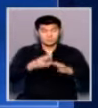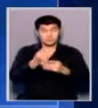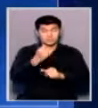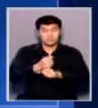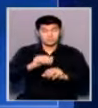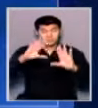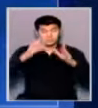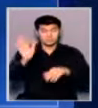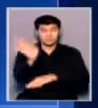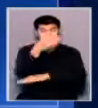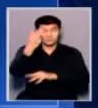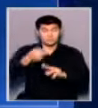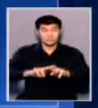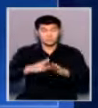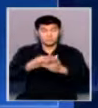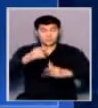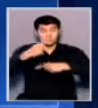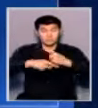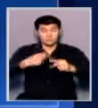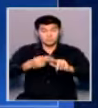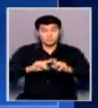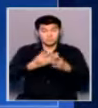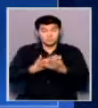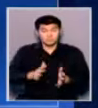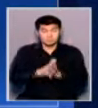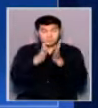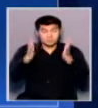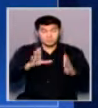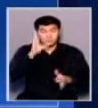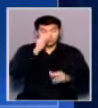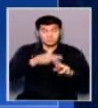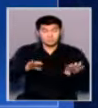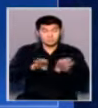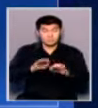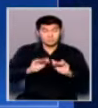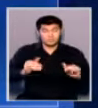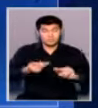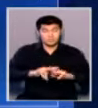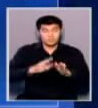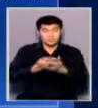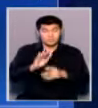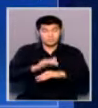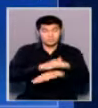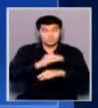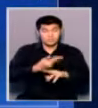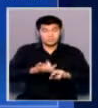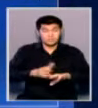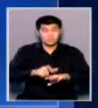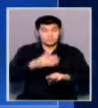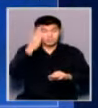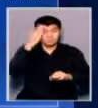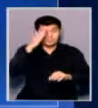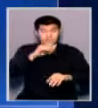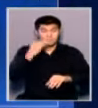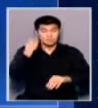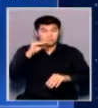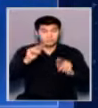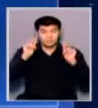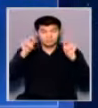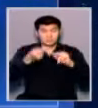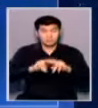аренада әлемге танытып, биік тұғырдан көрсетіп өсе берсін дегім келеді. Балаларымыз аман болсын, өте талантты, керемет, шыны